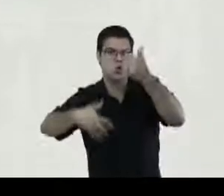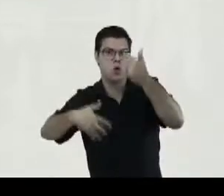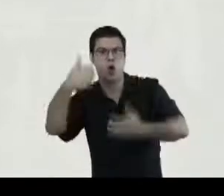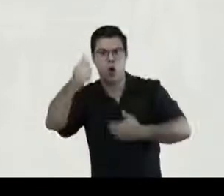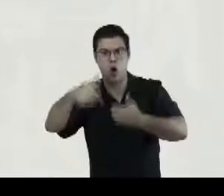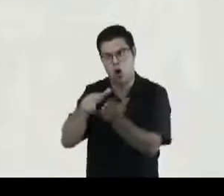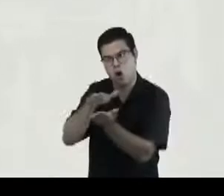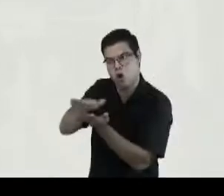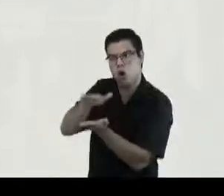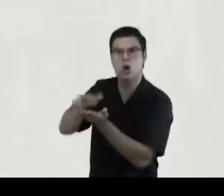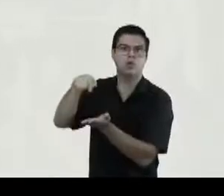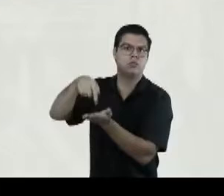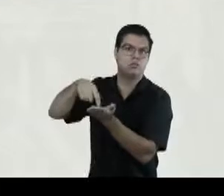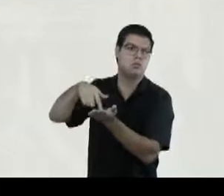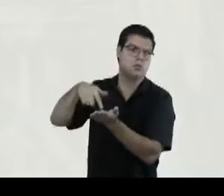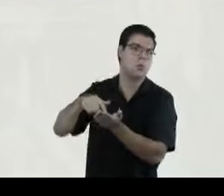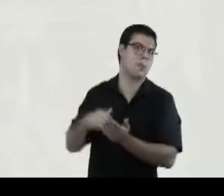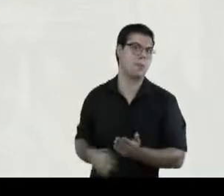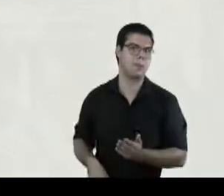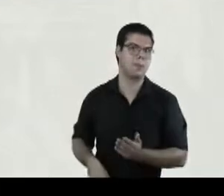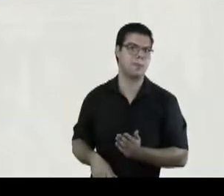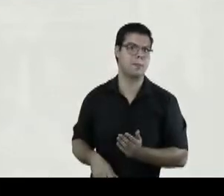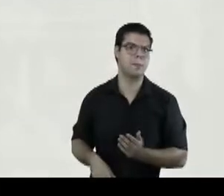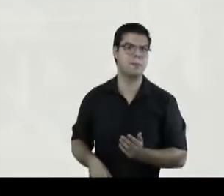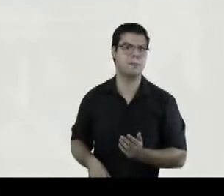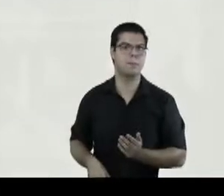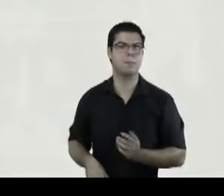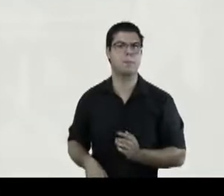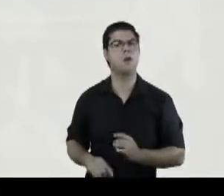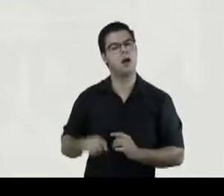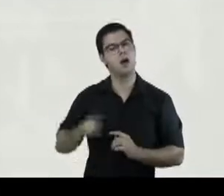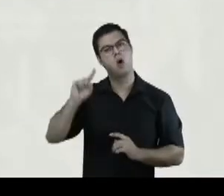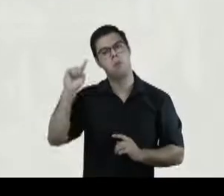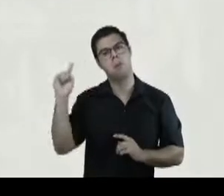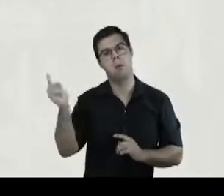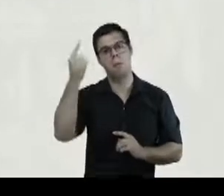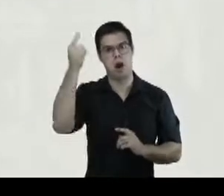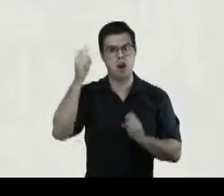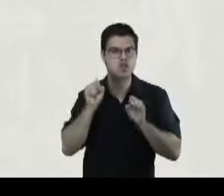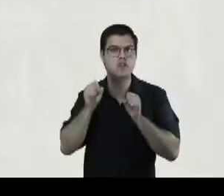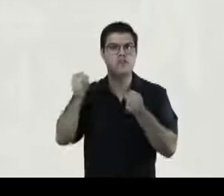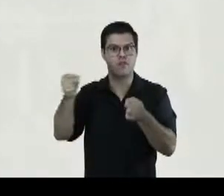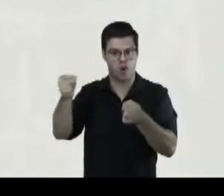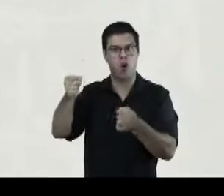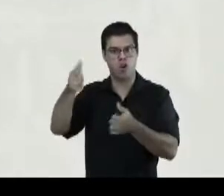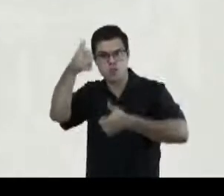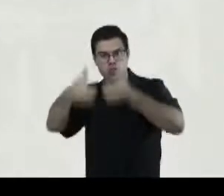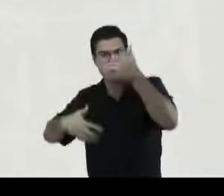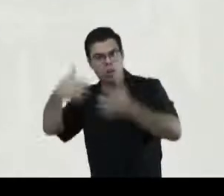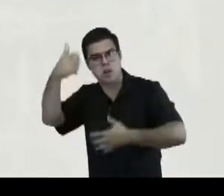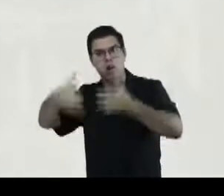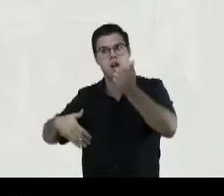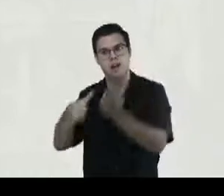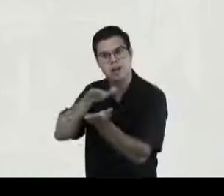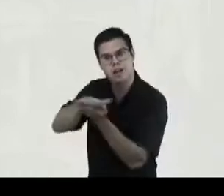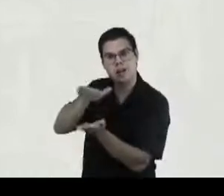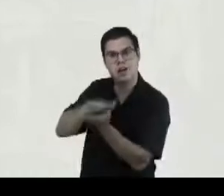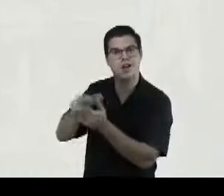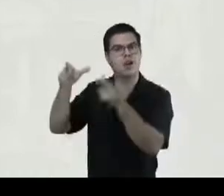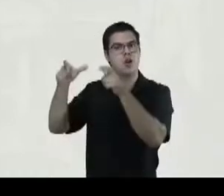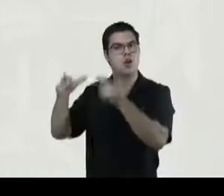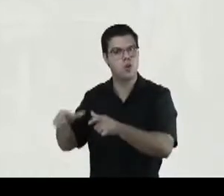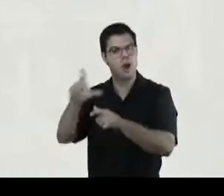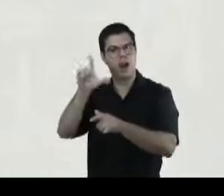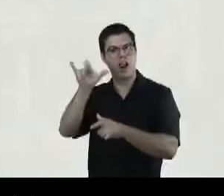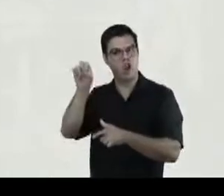Donc, le premier effort de description des publications lyonnaises, c'est à la fin du 19e siècle, Henri